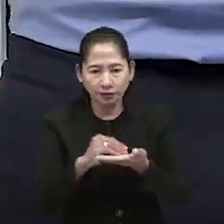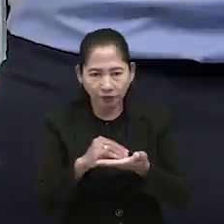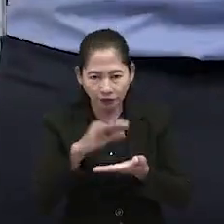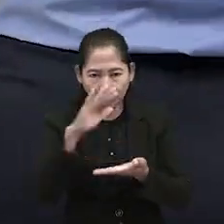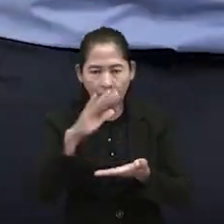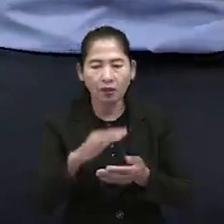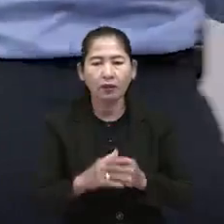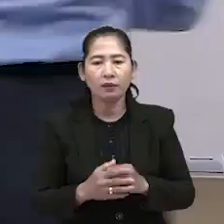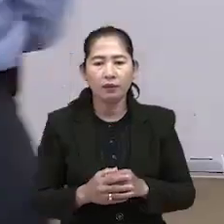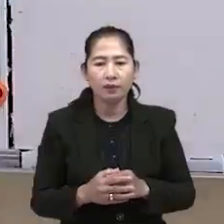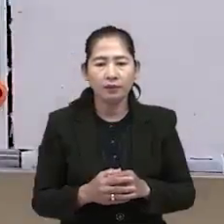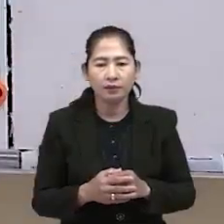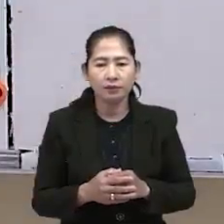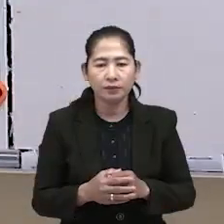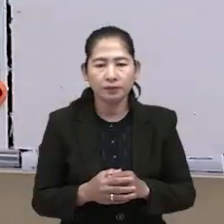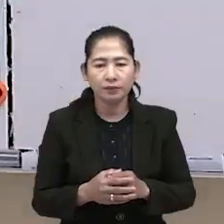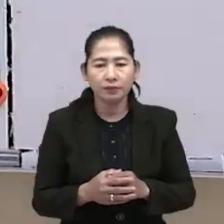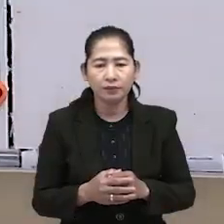បត្តិ